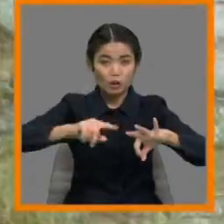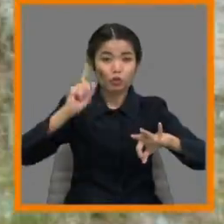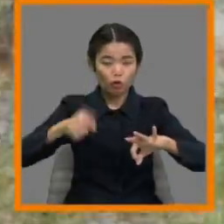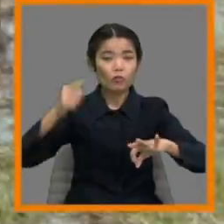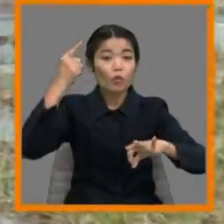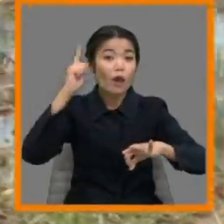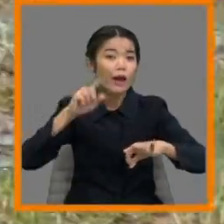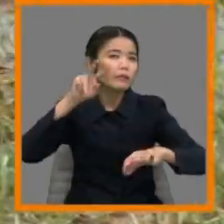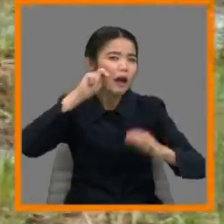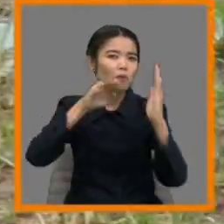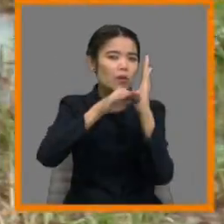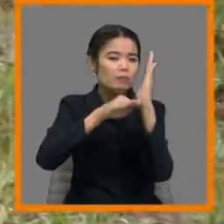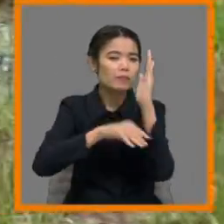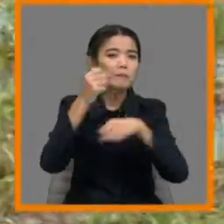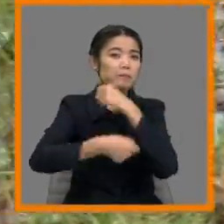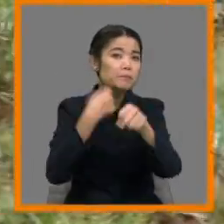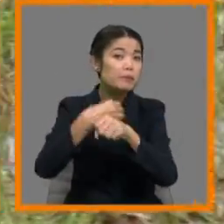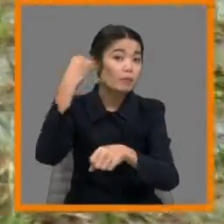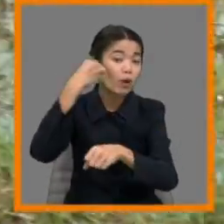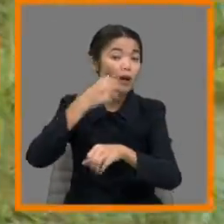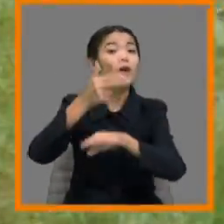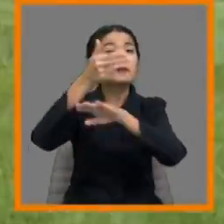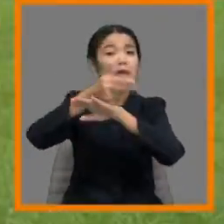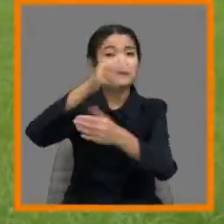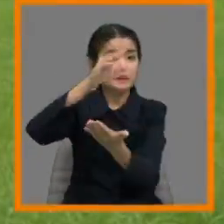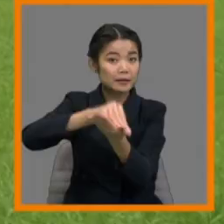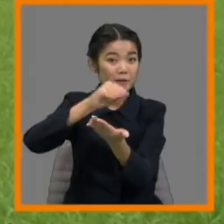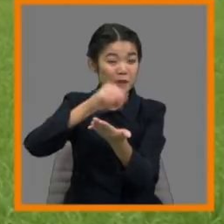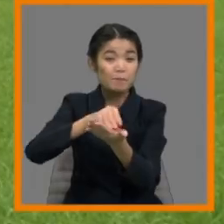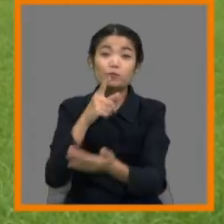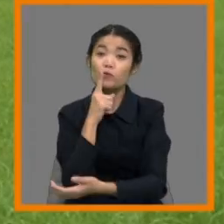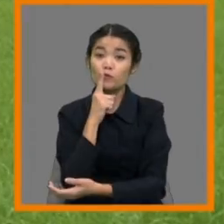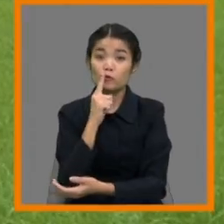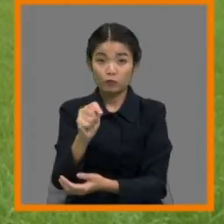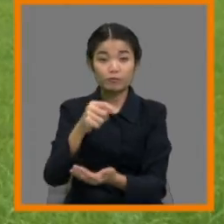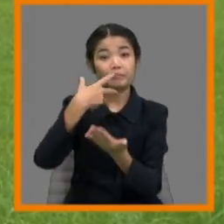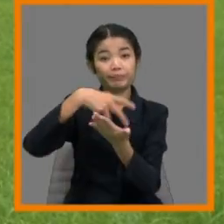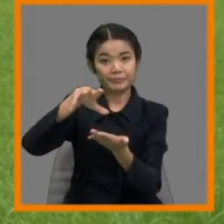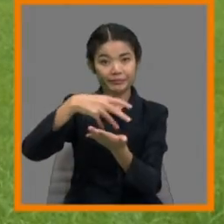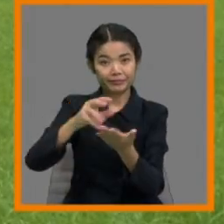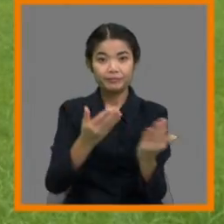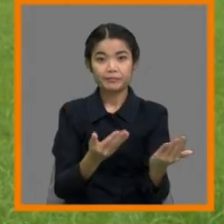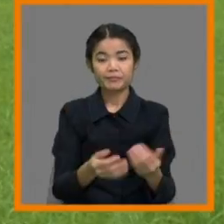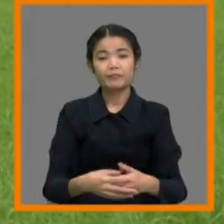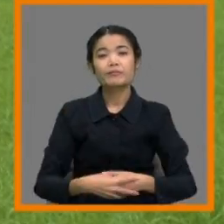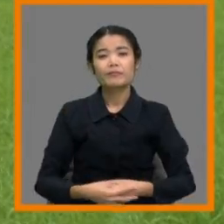นี้จตุพรอัธโยโคถ่ายภาพนนสมรสันติวงศ์สกุล True for You รายงาน